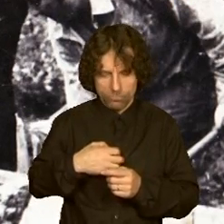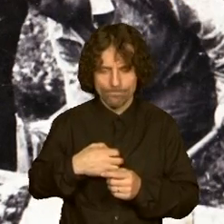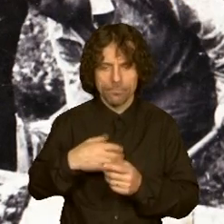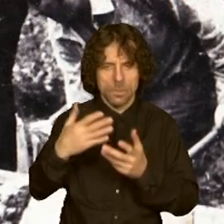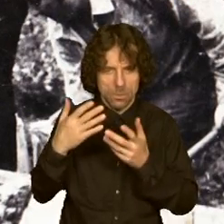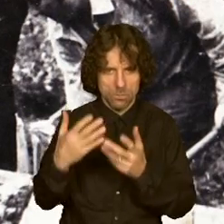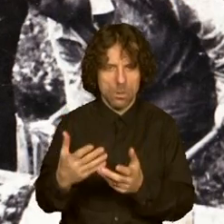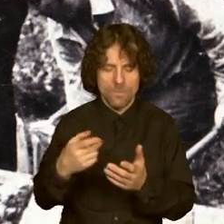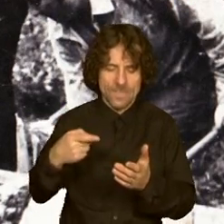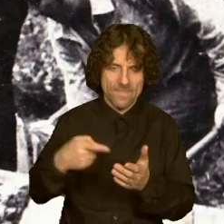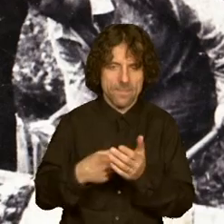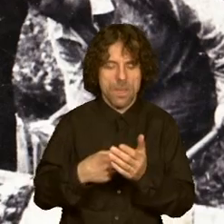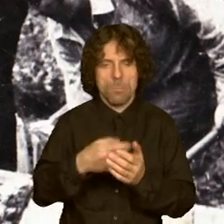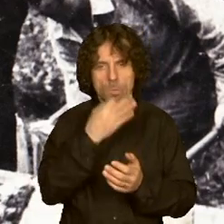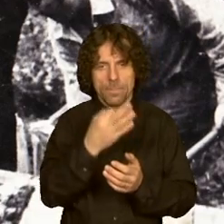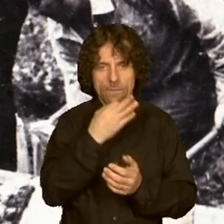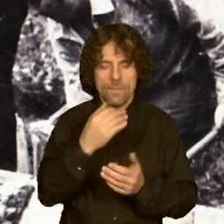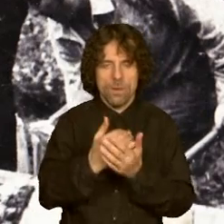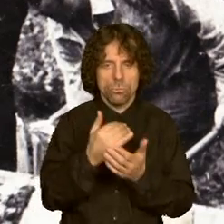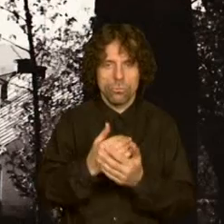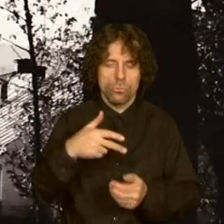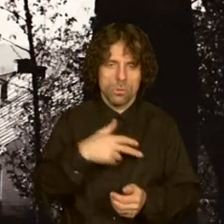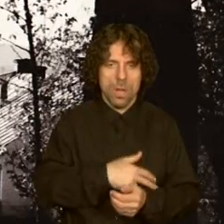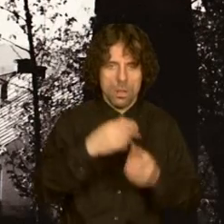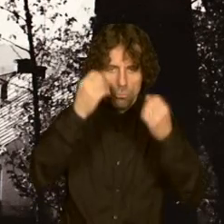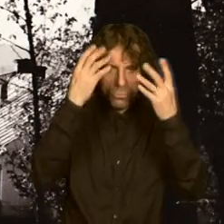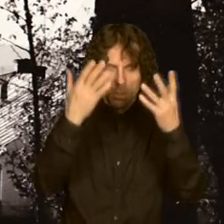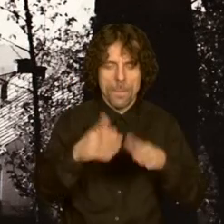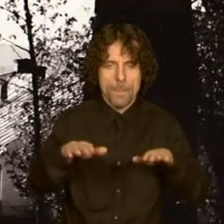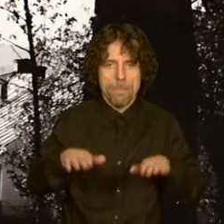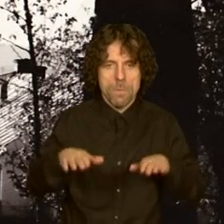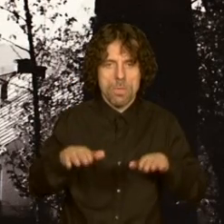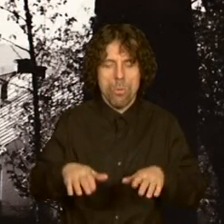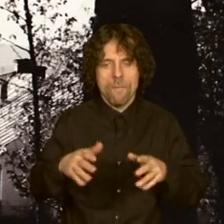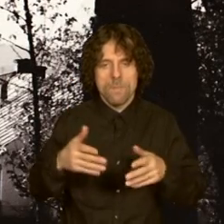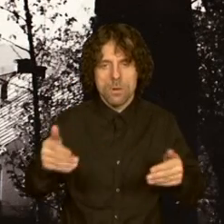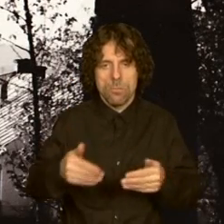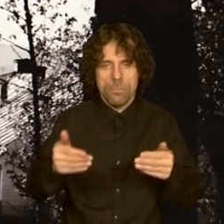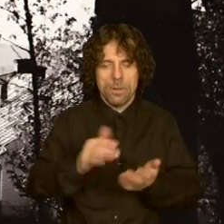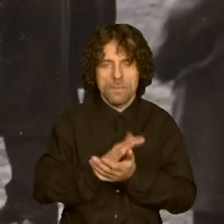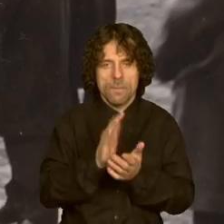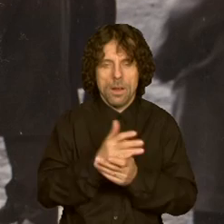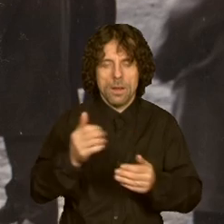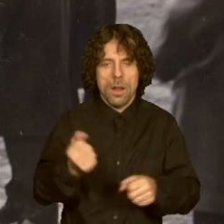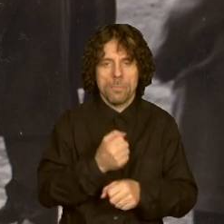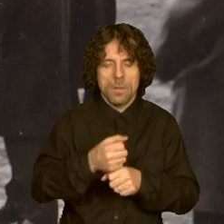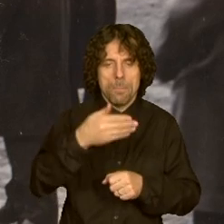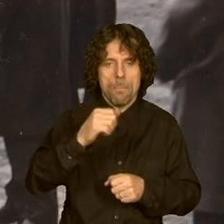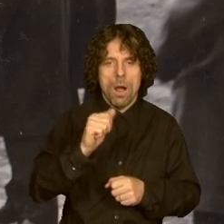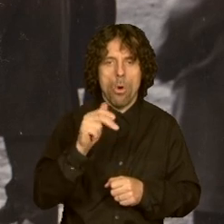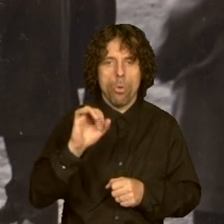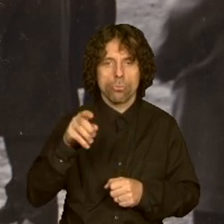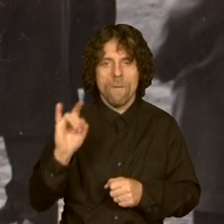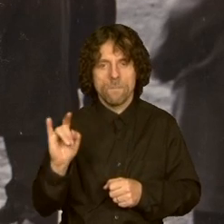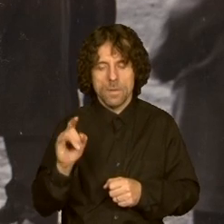dążył do swoich celów dotyczących poprawy warunków socjalnych, kulturalnych i bytowych załogi kopalni węgla